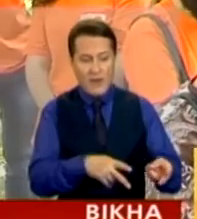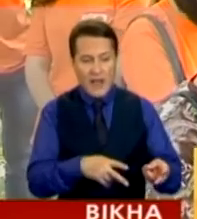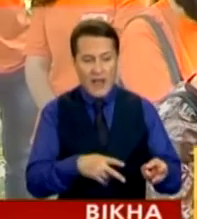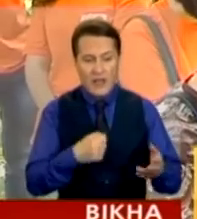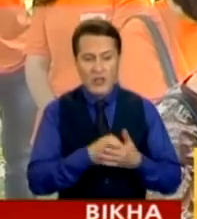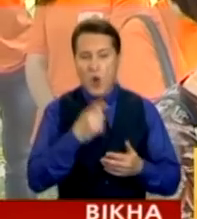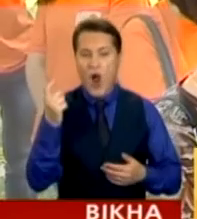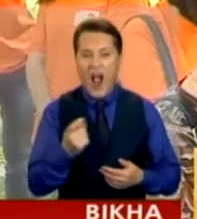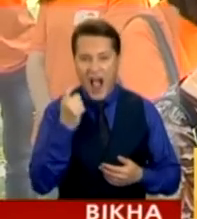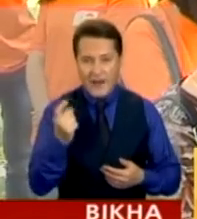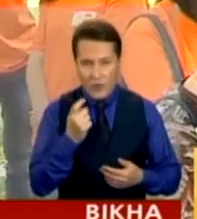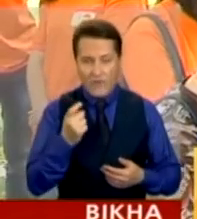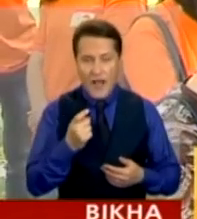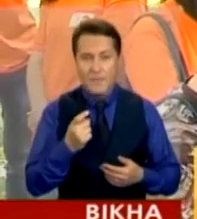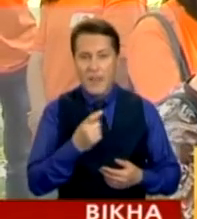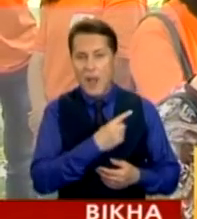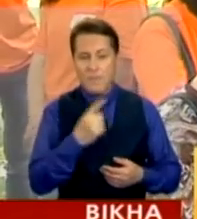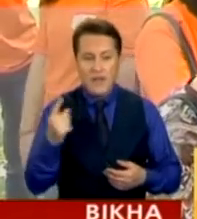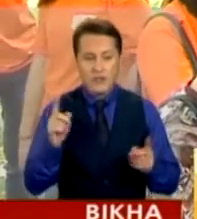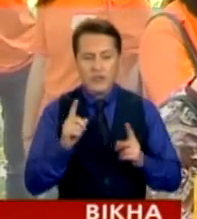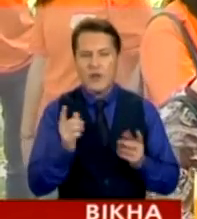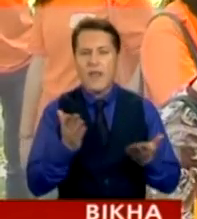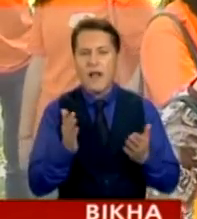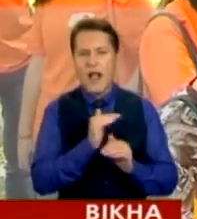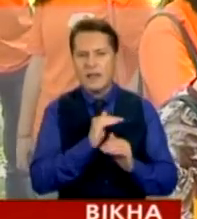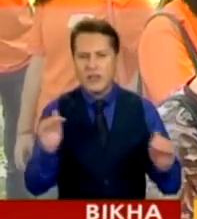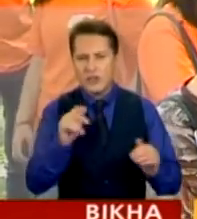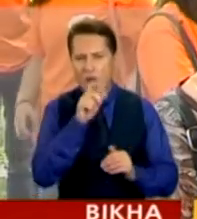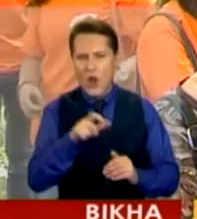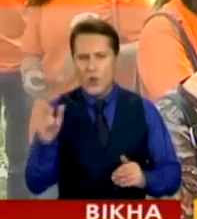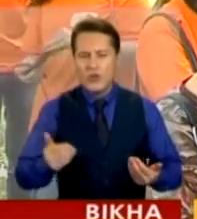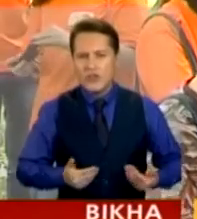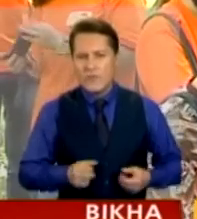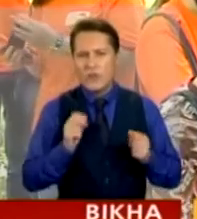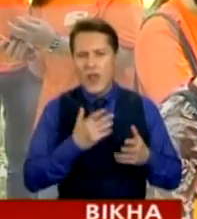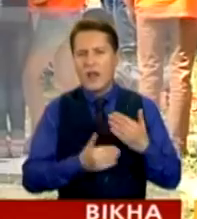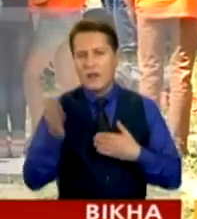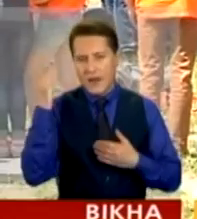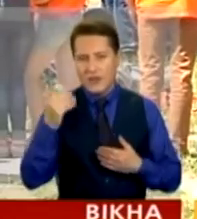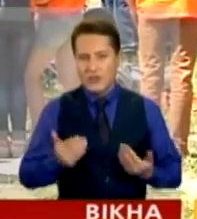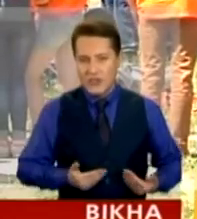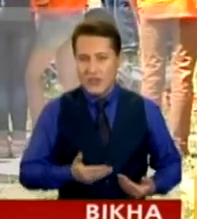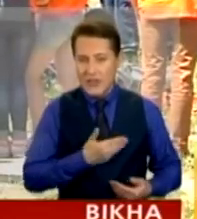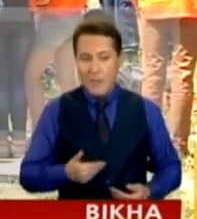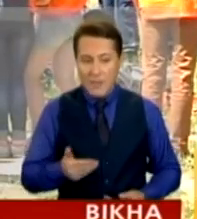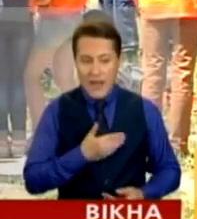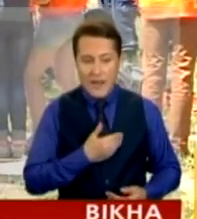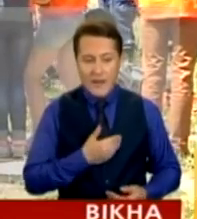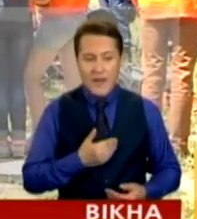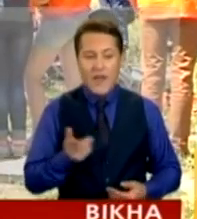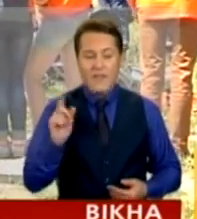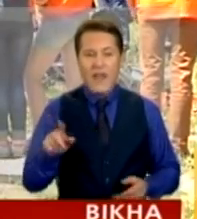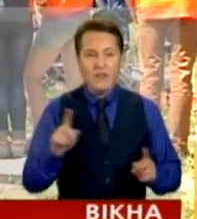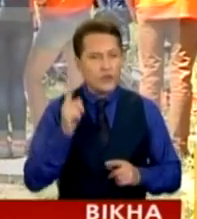то діти перше, що, Боже, яка тиша, люди живуть тут так, як ми жили ось нещодавно. Навіть того, що вони не будуть чути